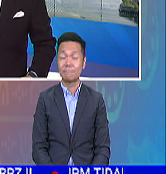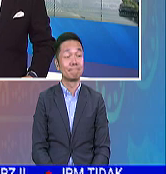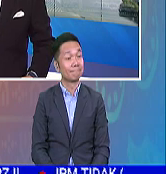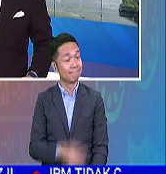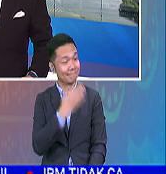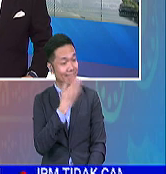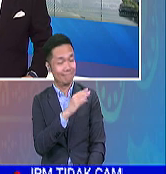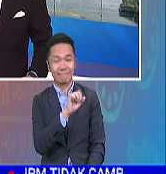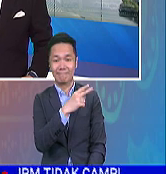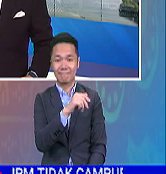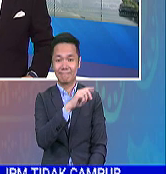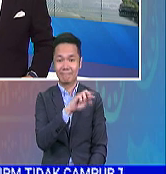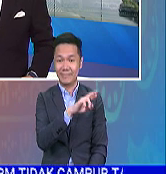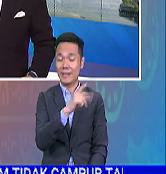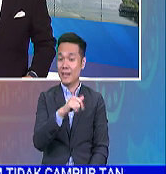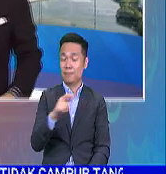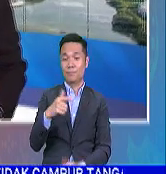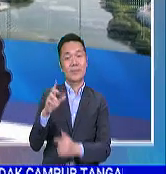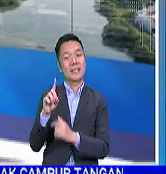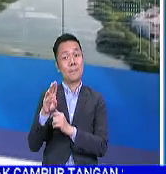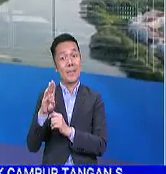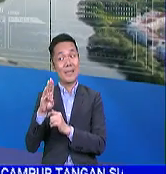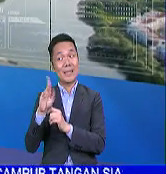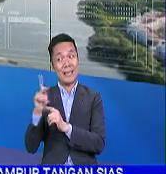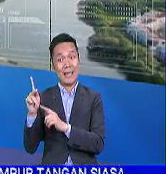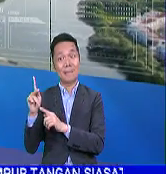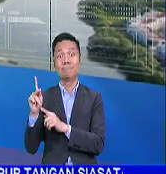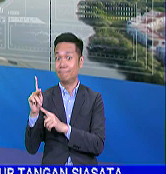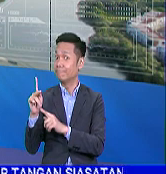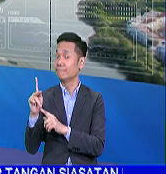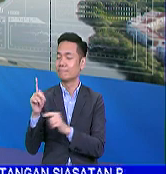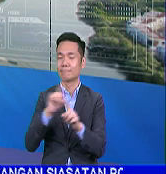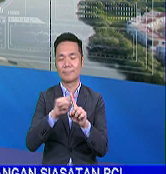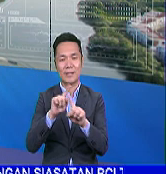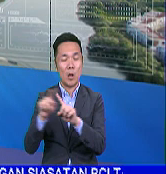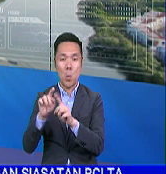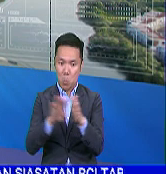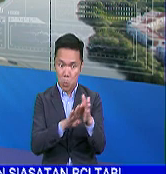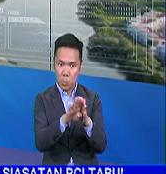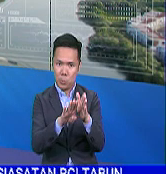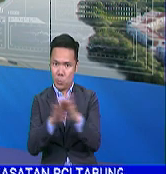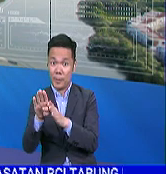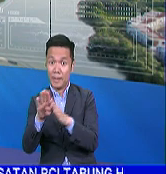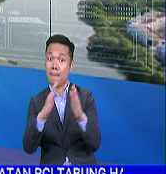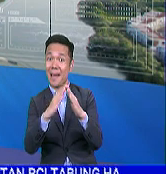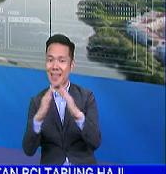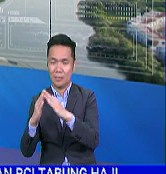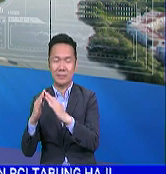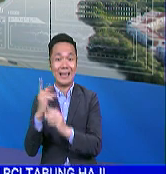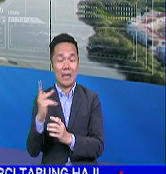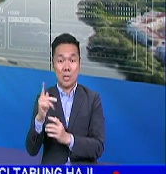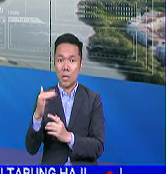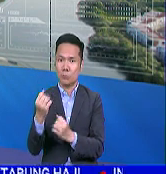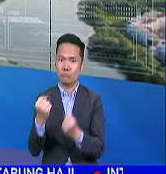Baik sahih, Dewan Bandaraya Kota Kinabalu DBKK giat mengenal pasti pelbagai potensi pembangunan bandaraya yang akan